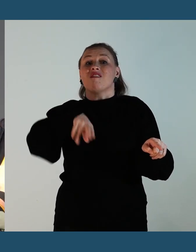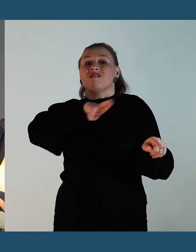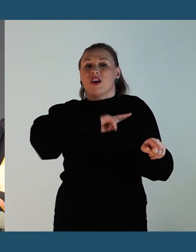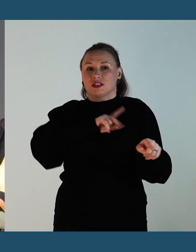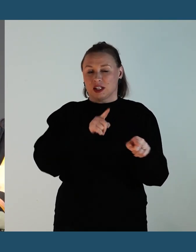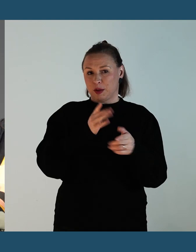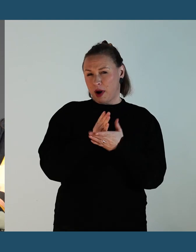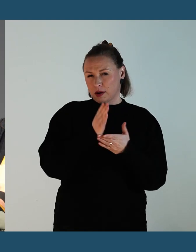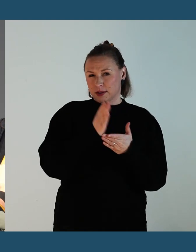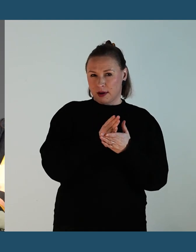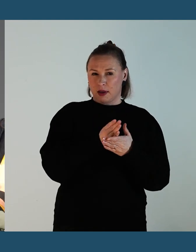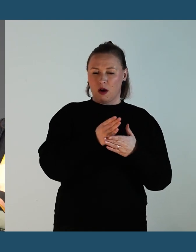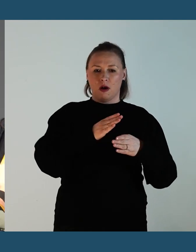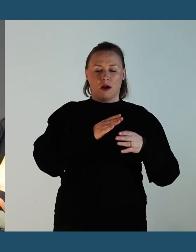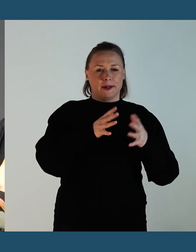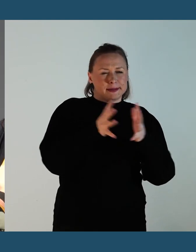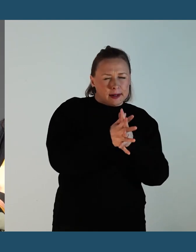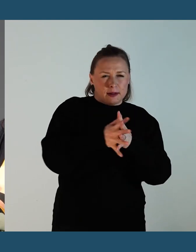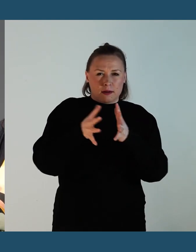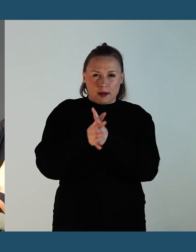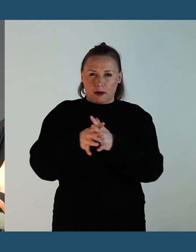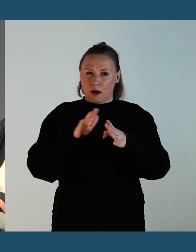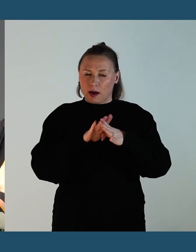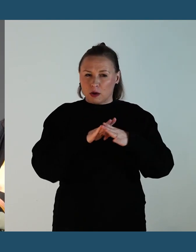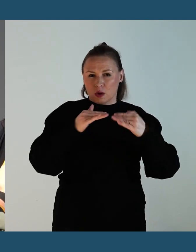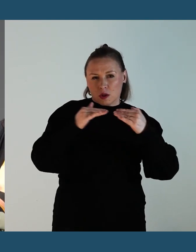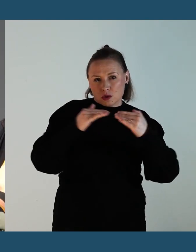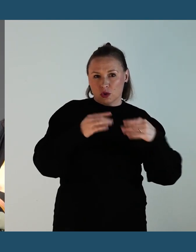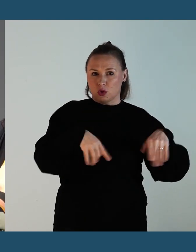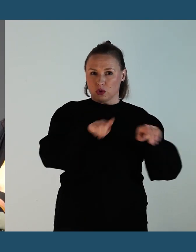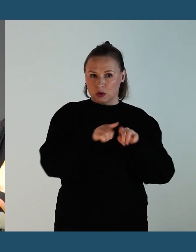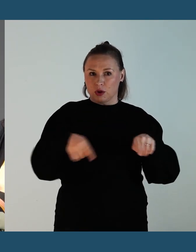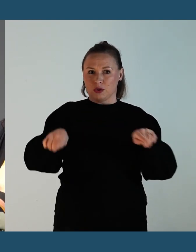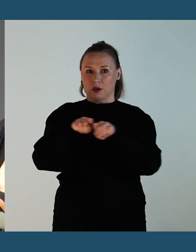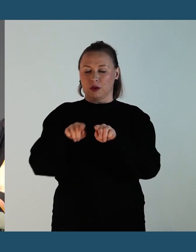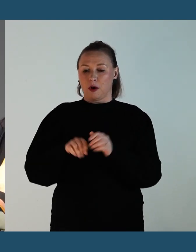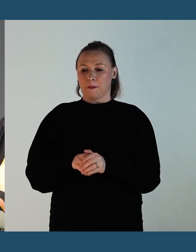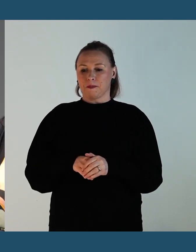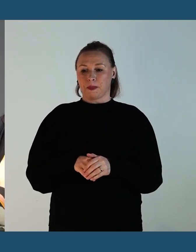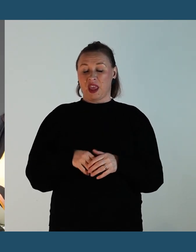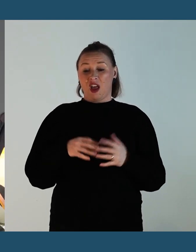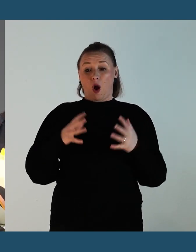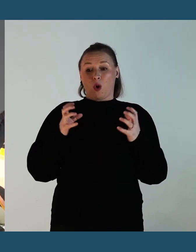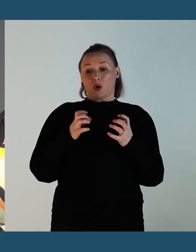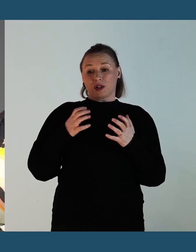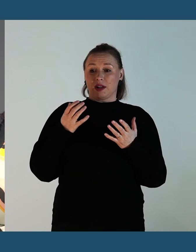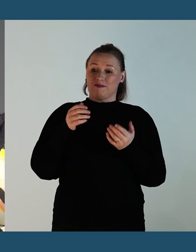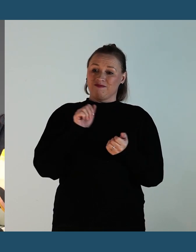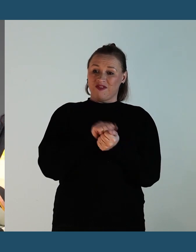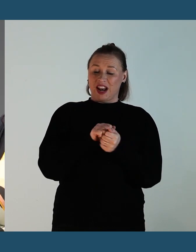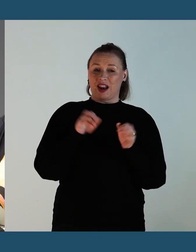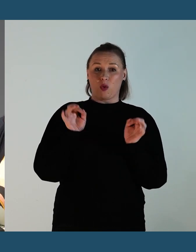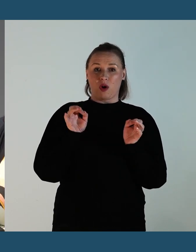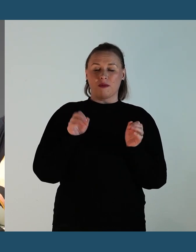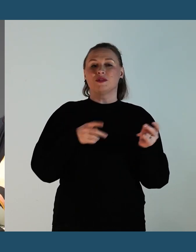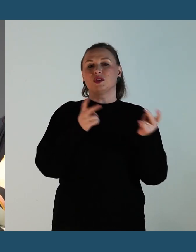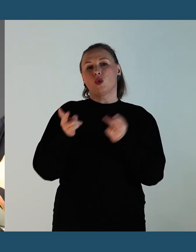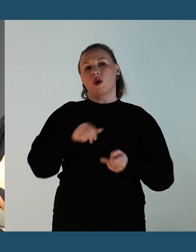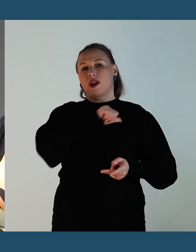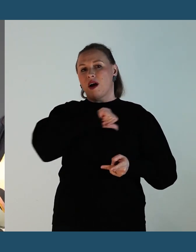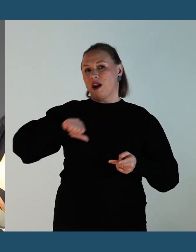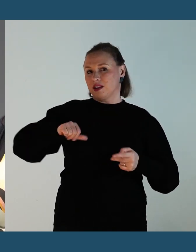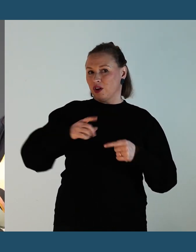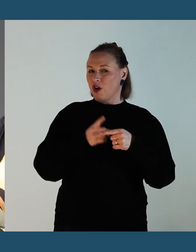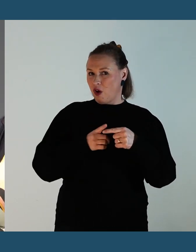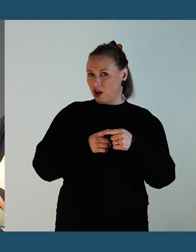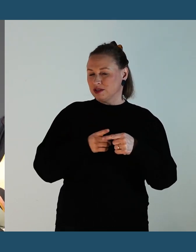systemaattisesti. Ja se konkreettinen, niin mä ajattelen, että ehkä nyt julkinen hallinto voisi olla se, joka velvoittaa itseään esimerkillisesti